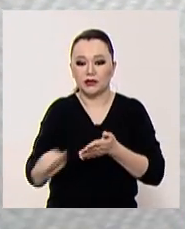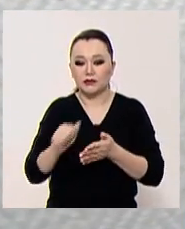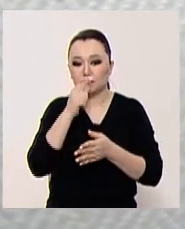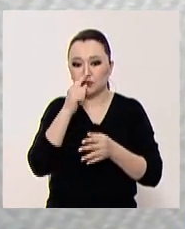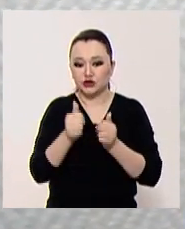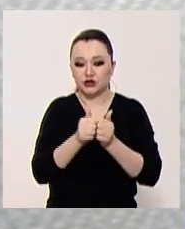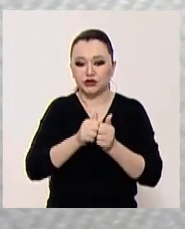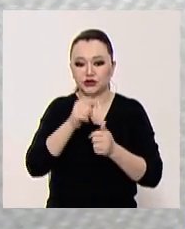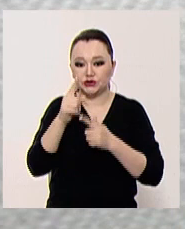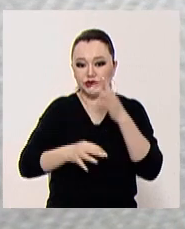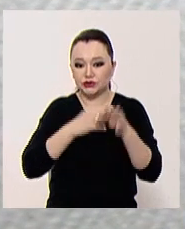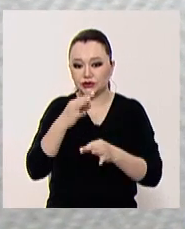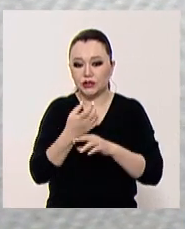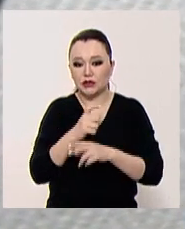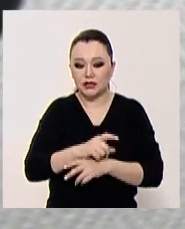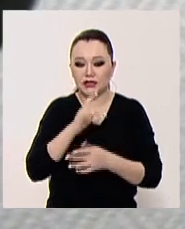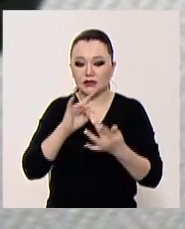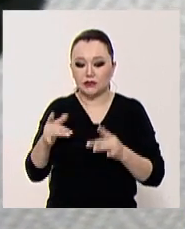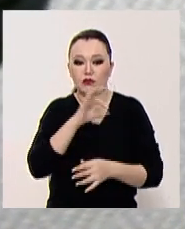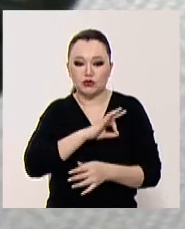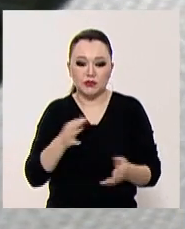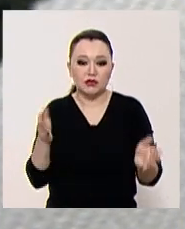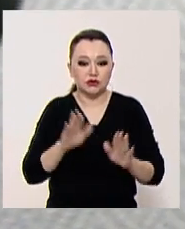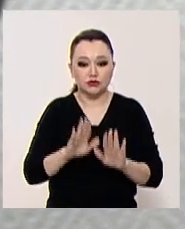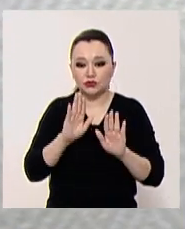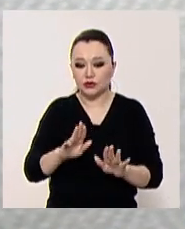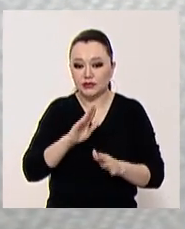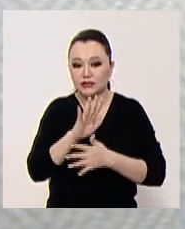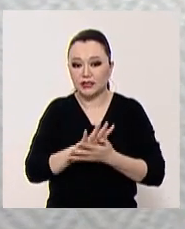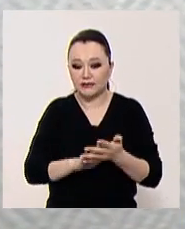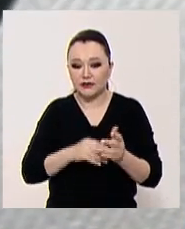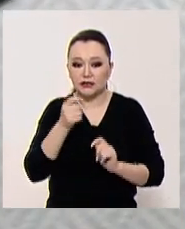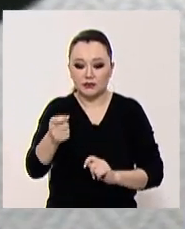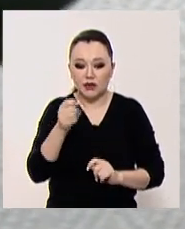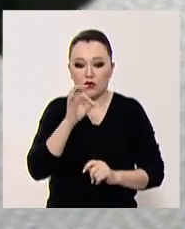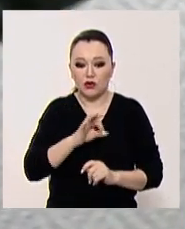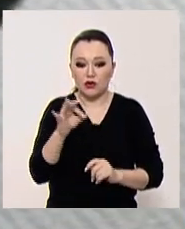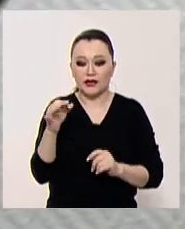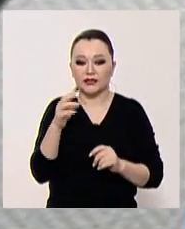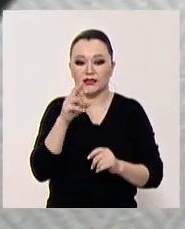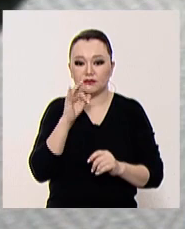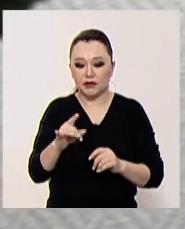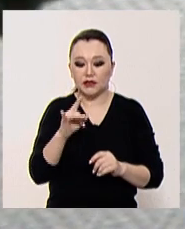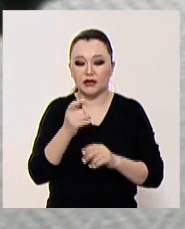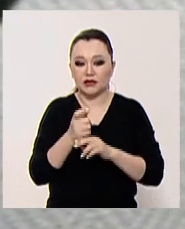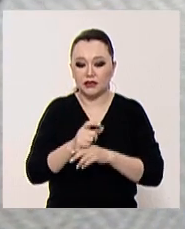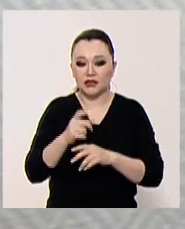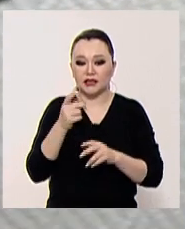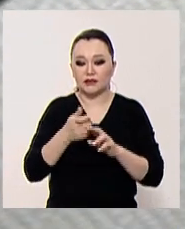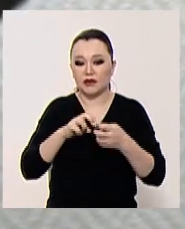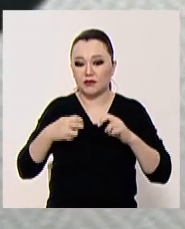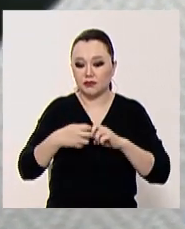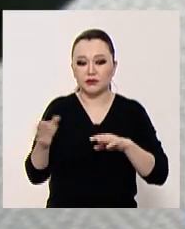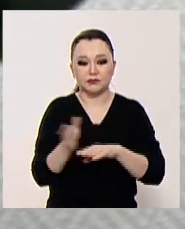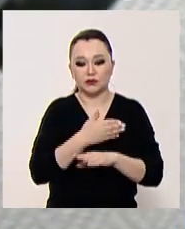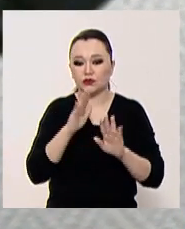ближайшие 24 часа. Интернет-пользователям остается лишь обратиться с заявлением о кибербуллинге к нам. Искоренить эту проблему мы